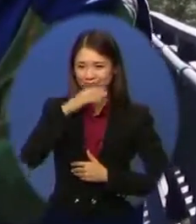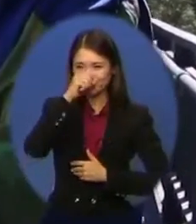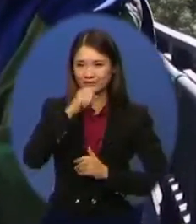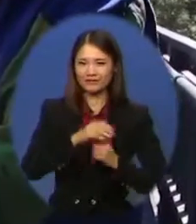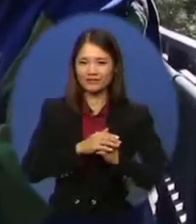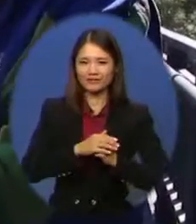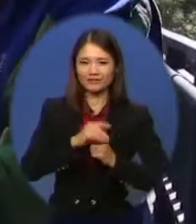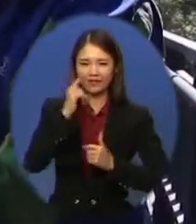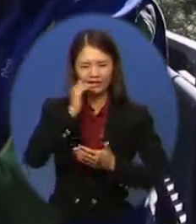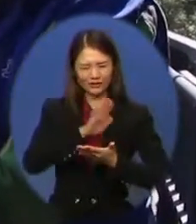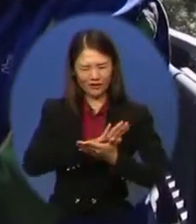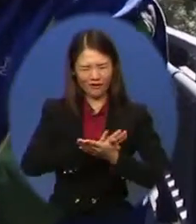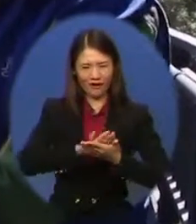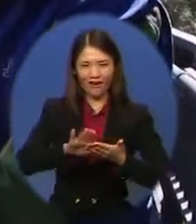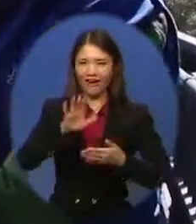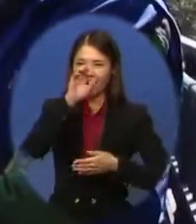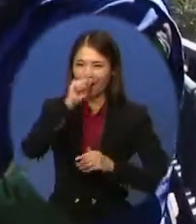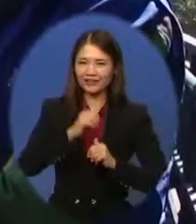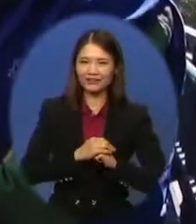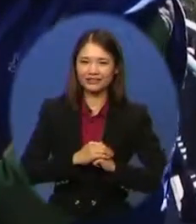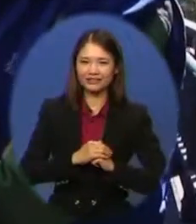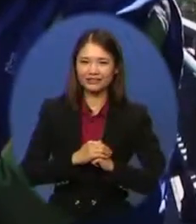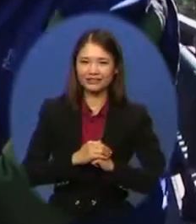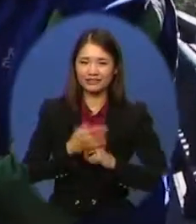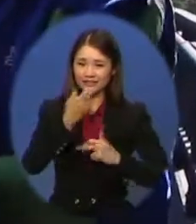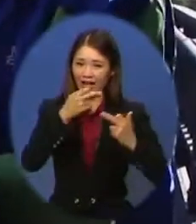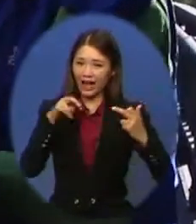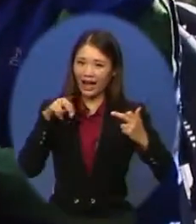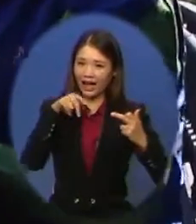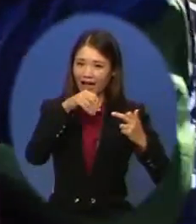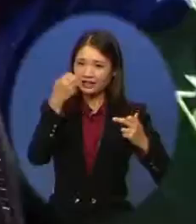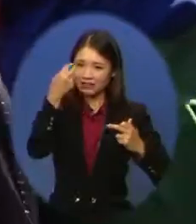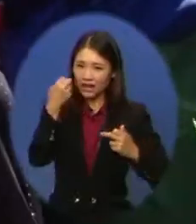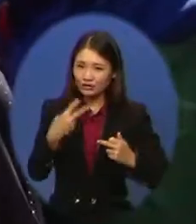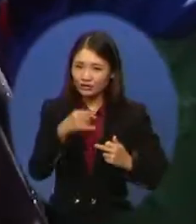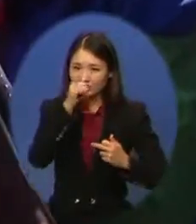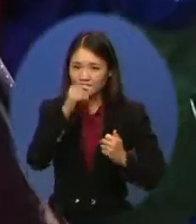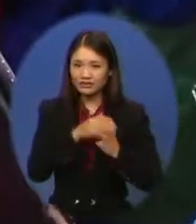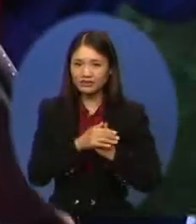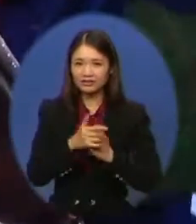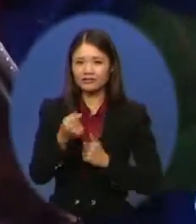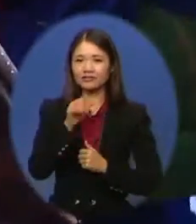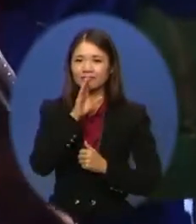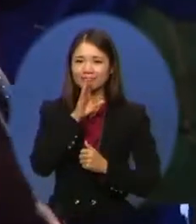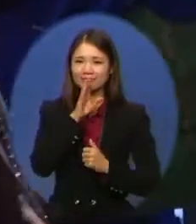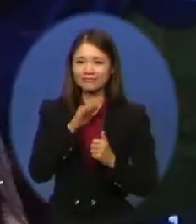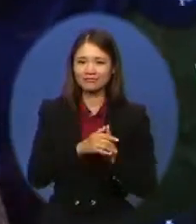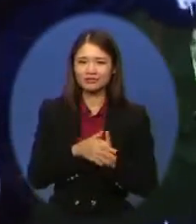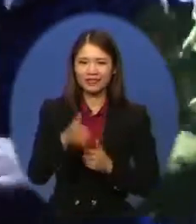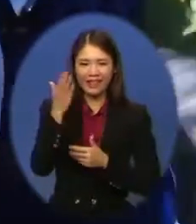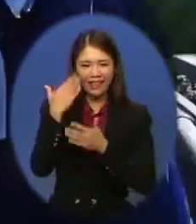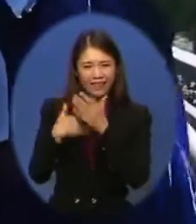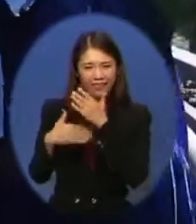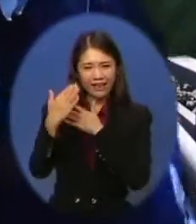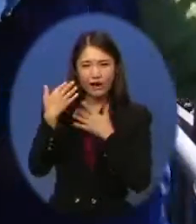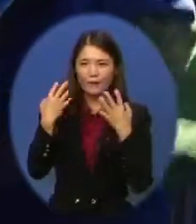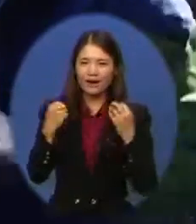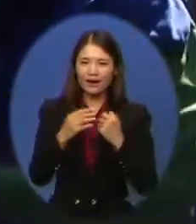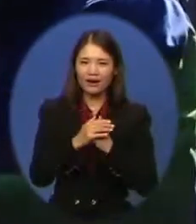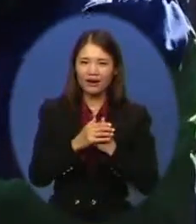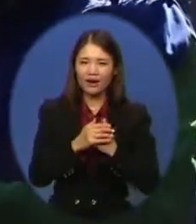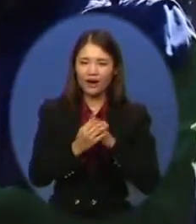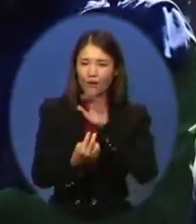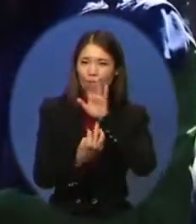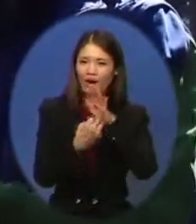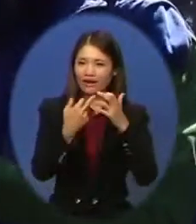아주 상쾌한데요, 아주. 네. 산행 많이 하시는 편이세요? 우리 그렇죠, 산행. 옛날에 많이 했죠, 뭐 관악산 연주대 막